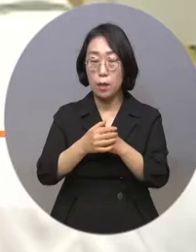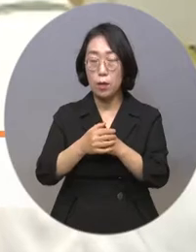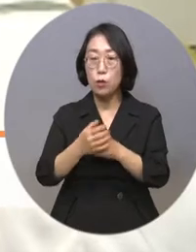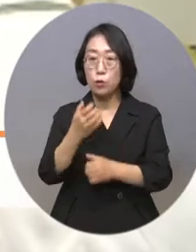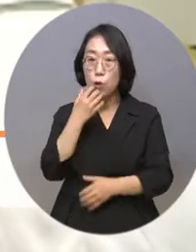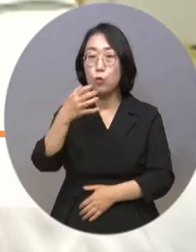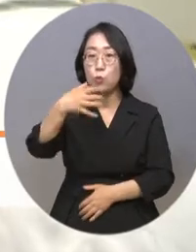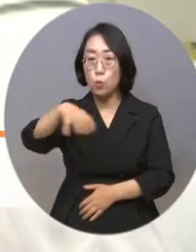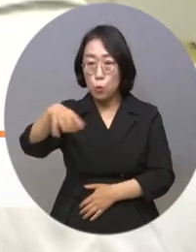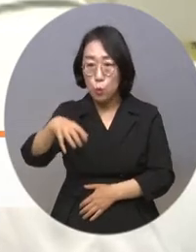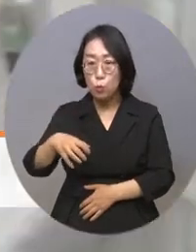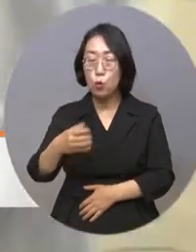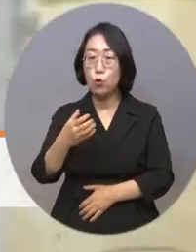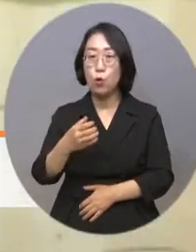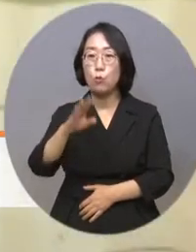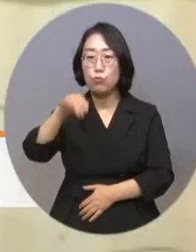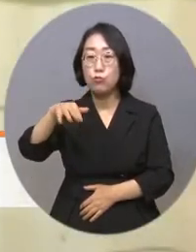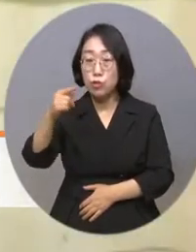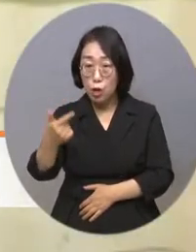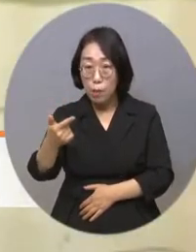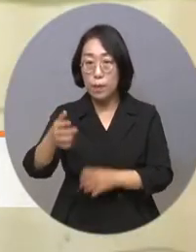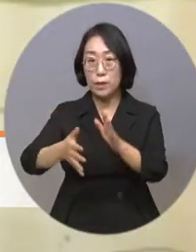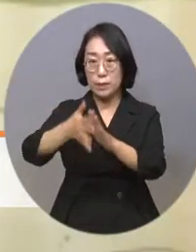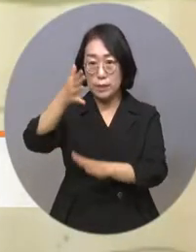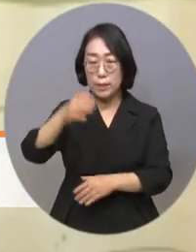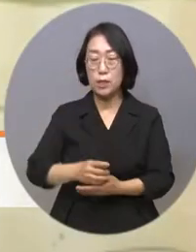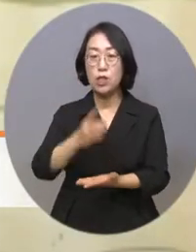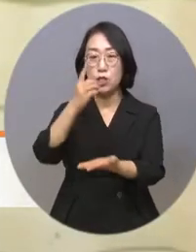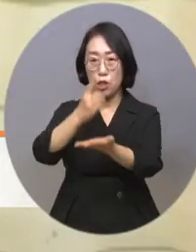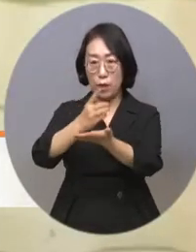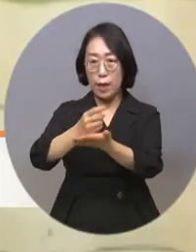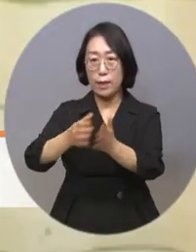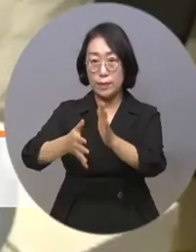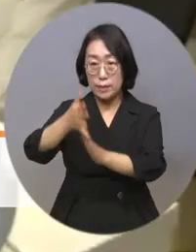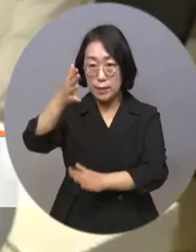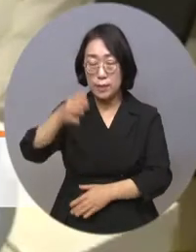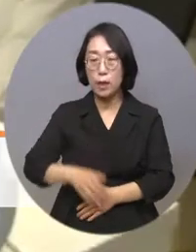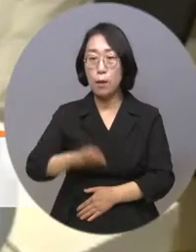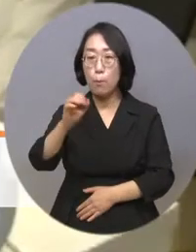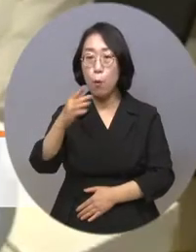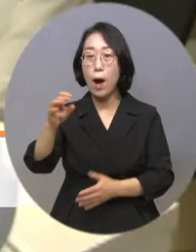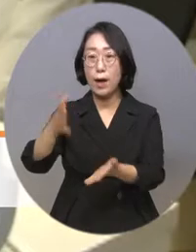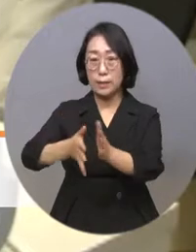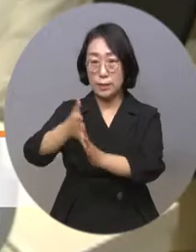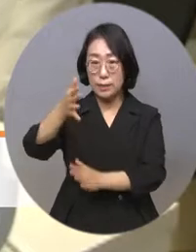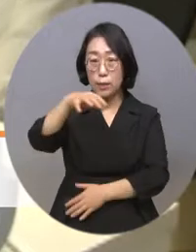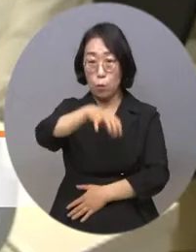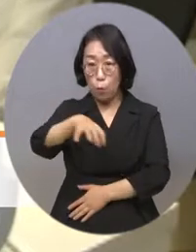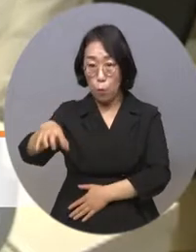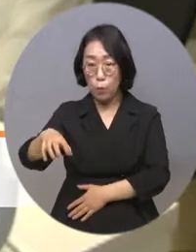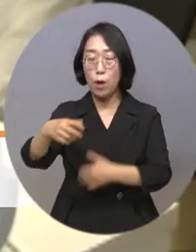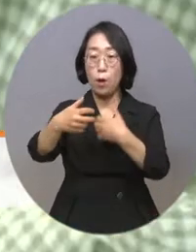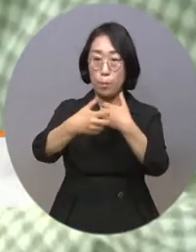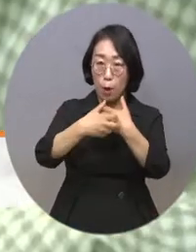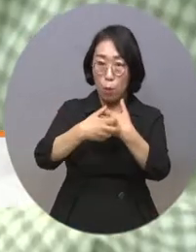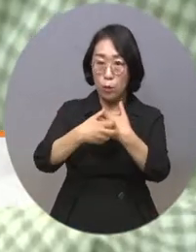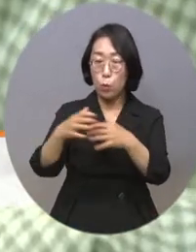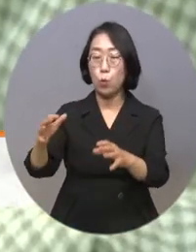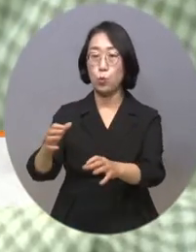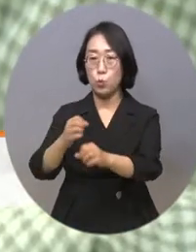서울 종로구와 경기 부천시, 충남 천안시, 경북 포항시 지역에 소재한